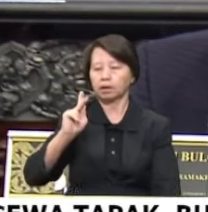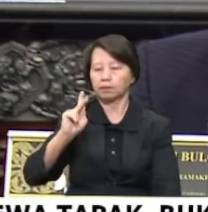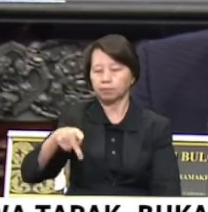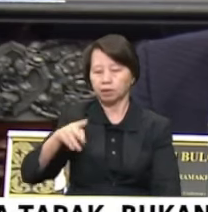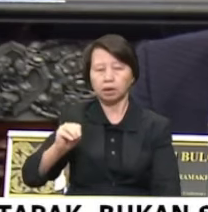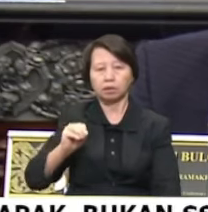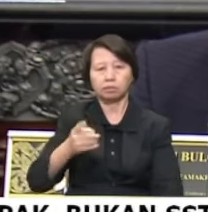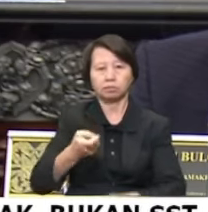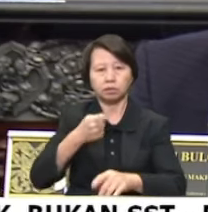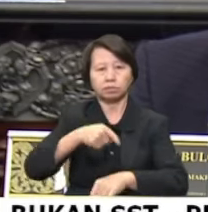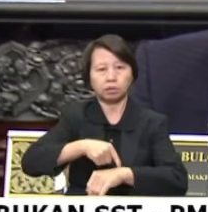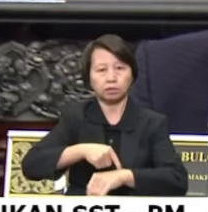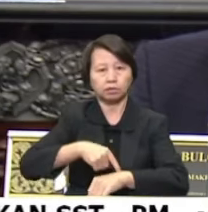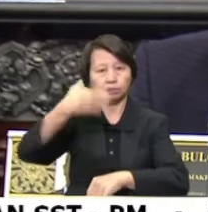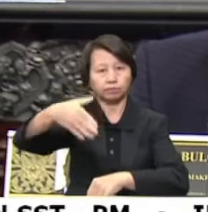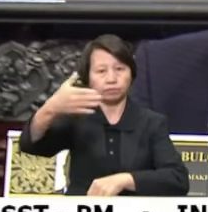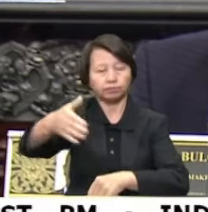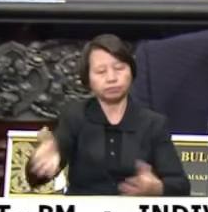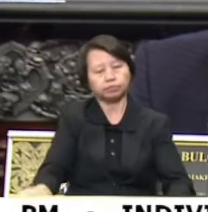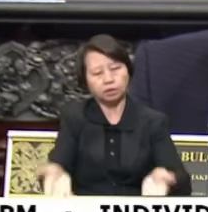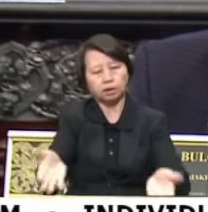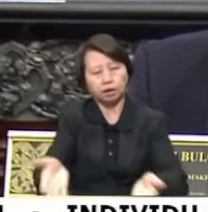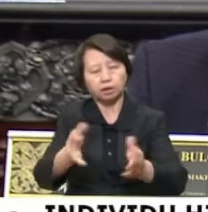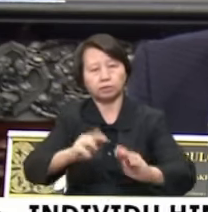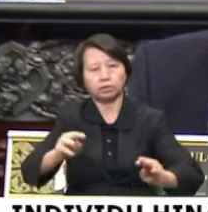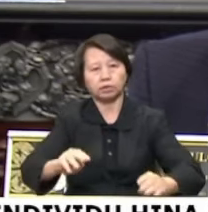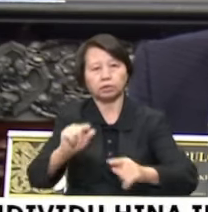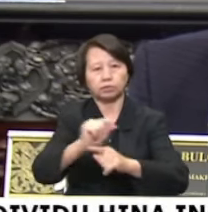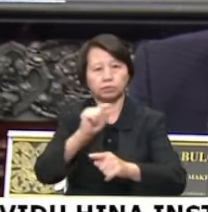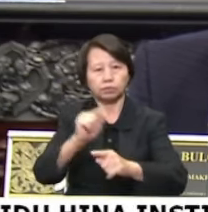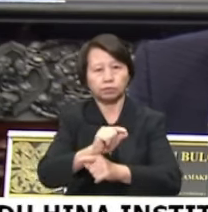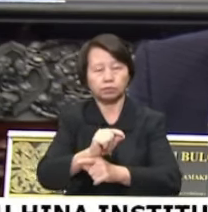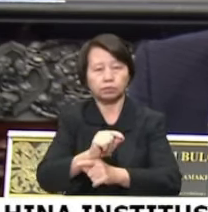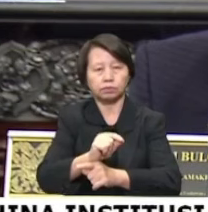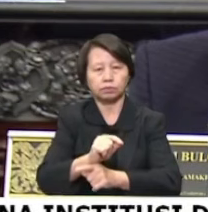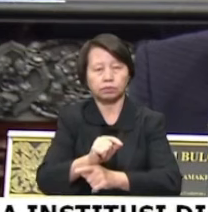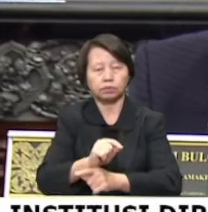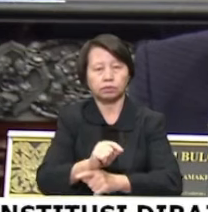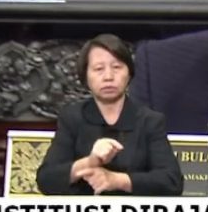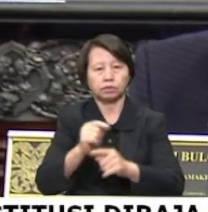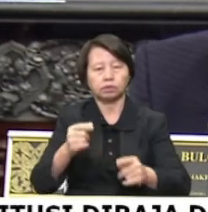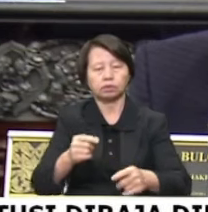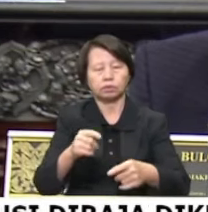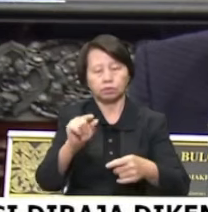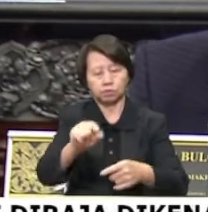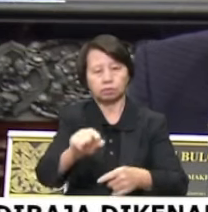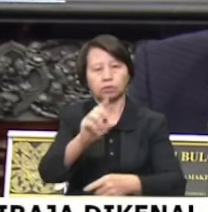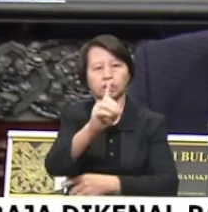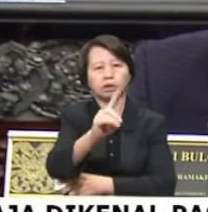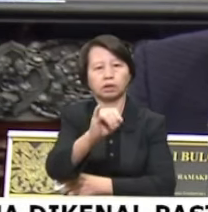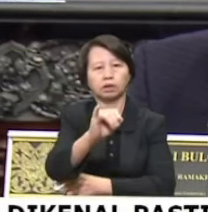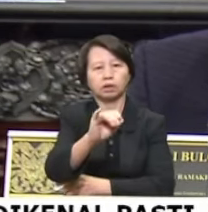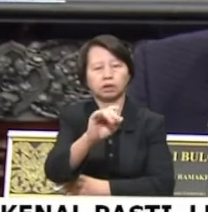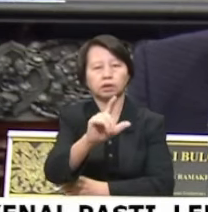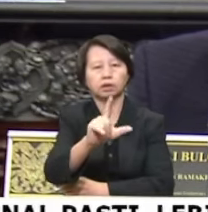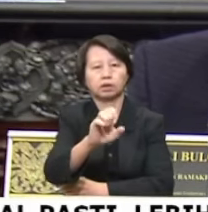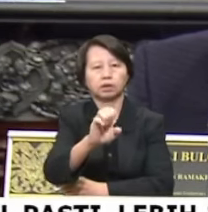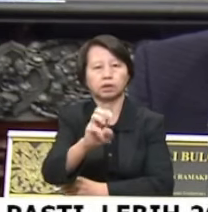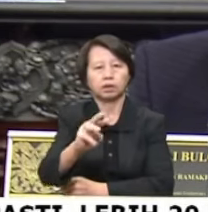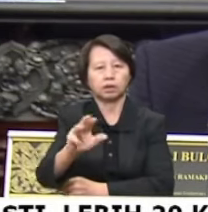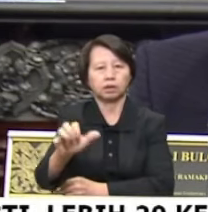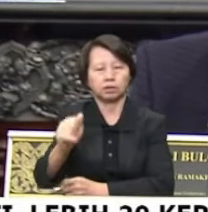semasa menggalakkan murid untuk menggunakan platform D5 ini untuk tujuan rujukan